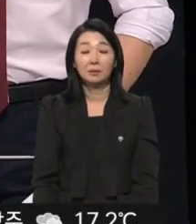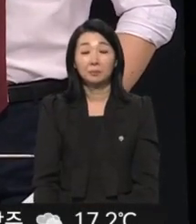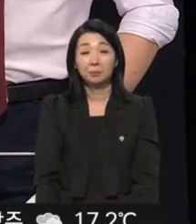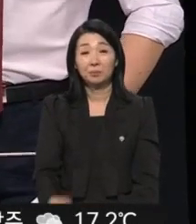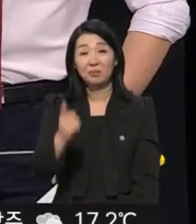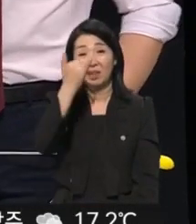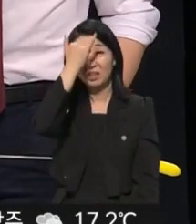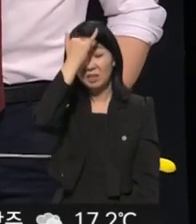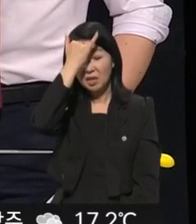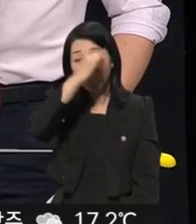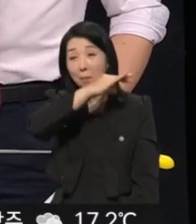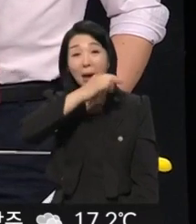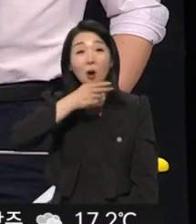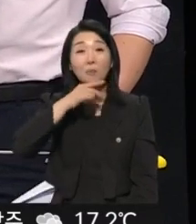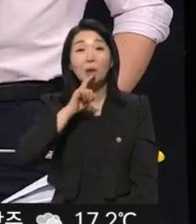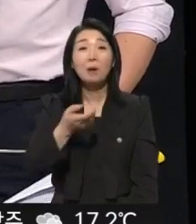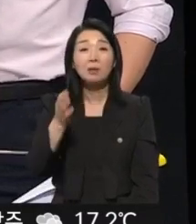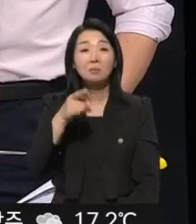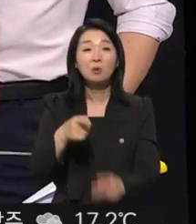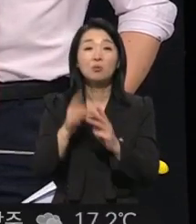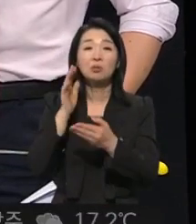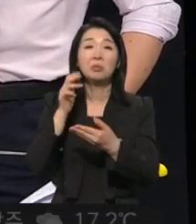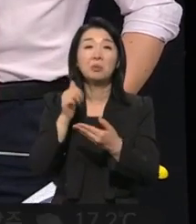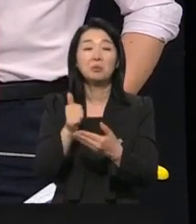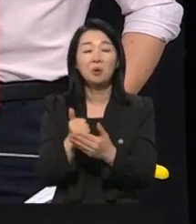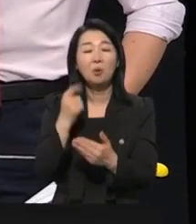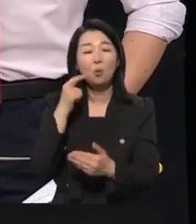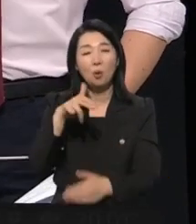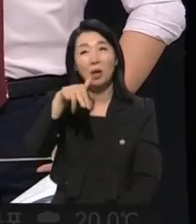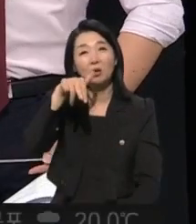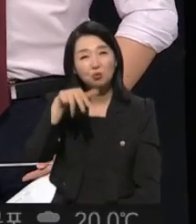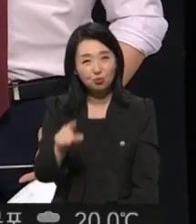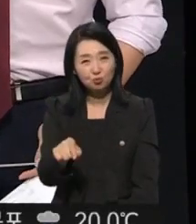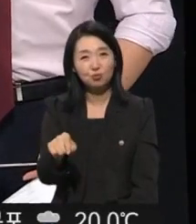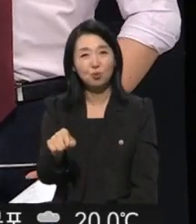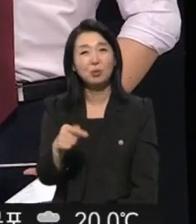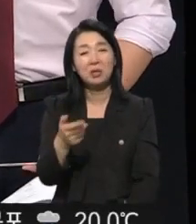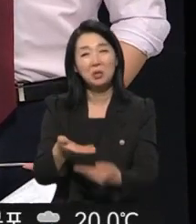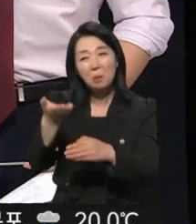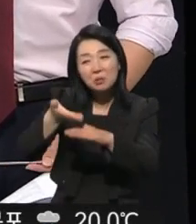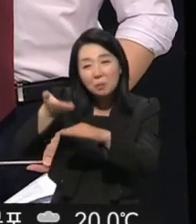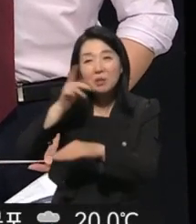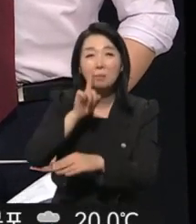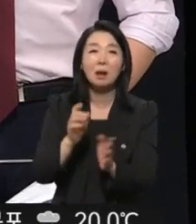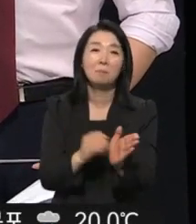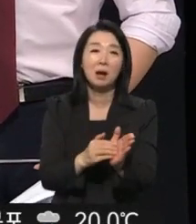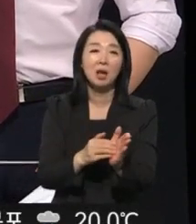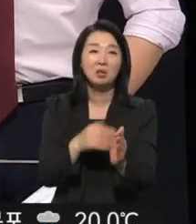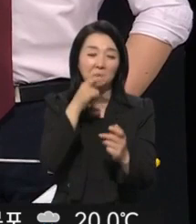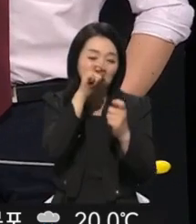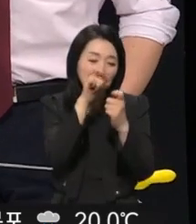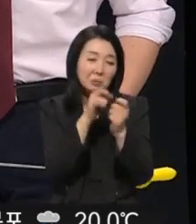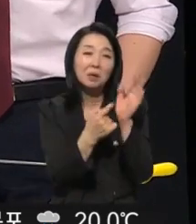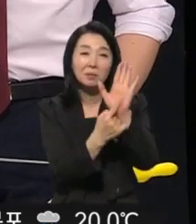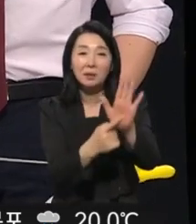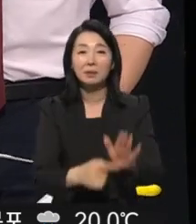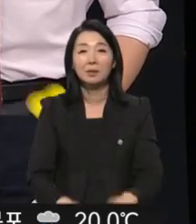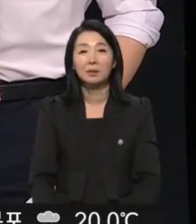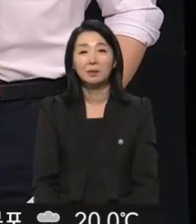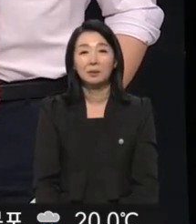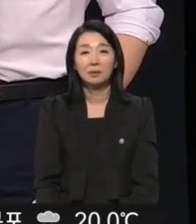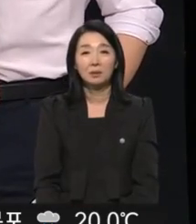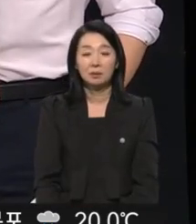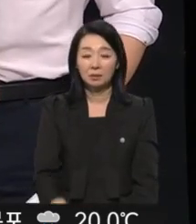차리지 않는다면서도 윤 대통령은 시종일관 이 주 원내대표를 선배님이라고 예우하면서 친밀감을 드러냈다고 하는데요.